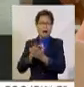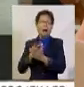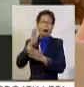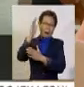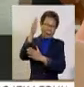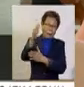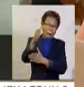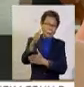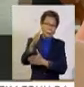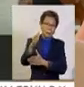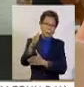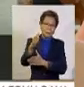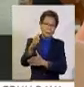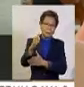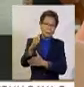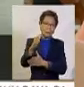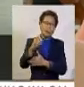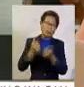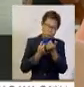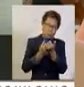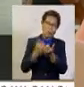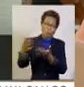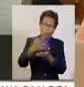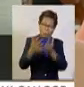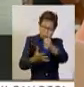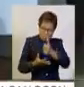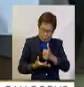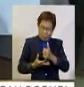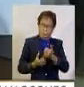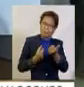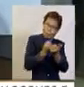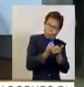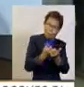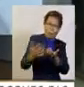akan menyumbang kepada hasil negeri.